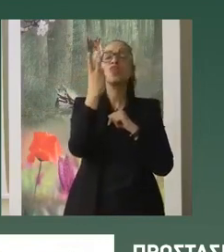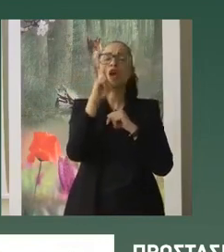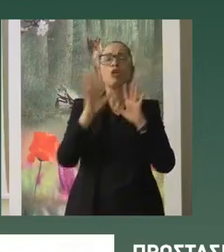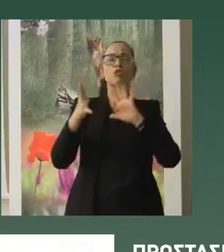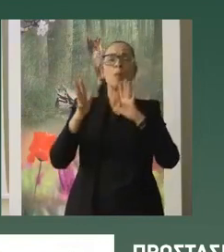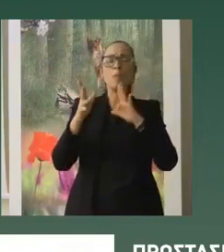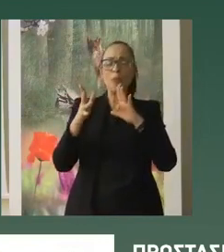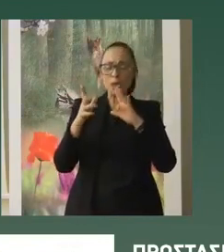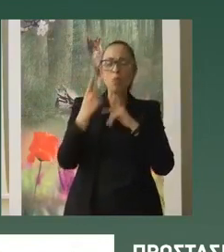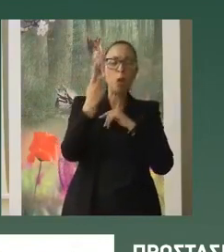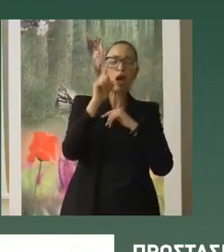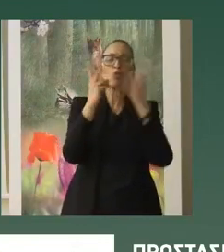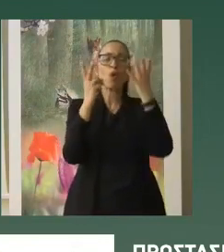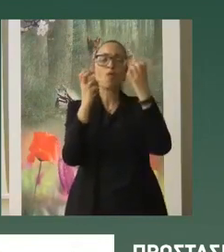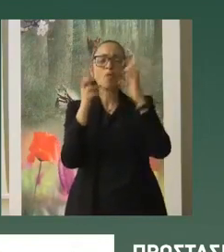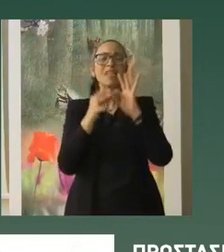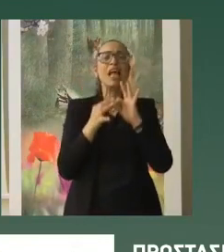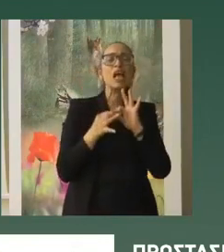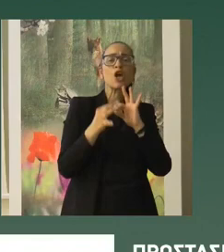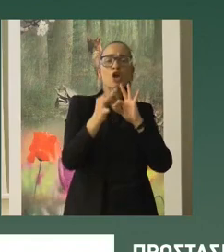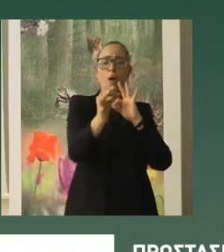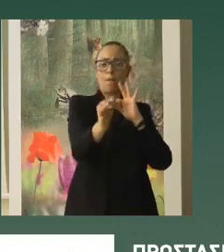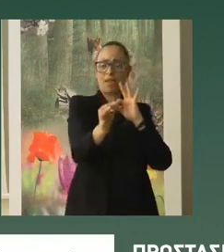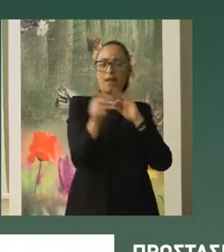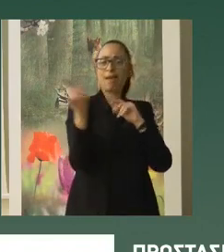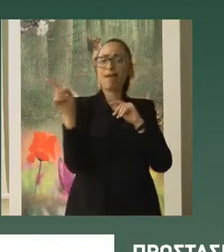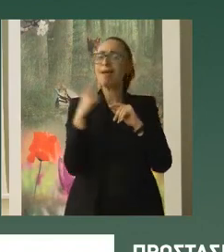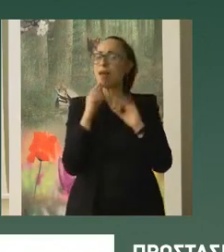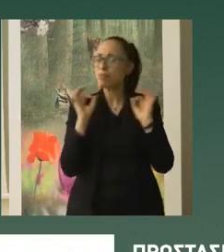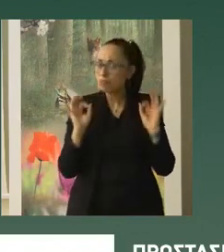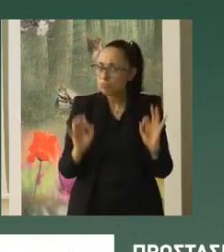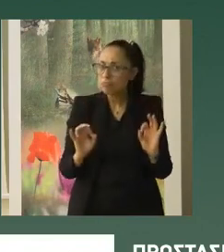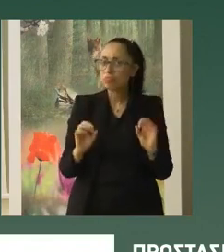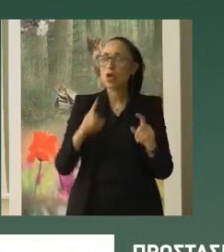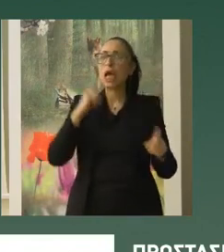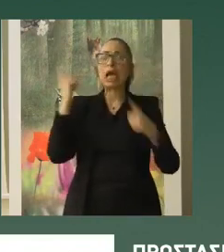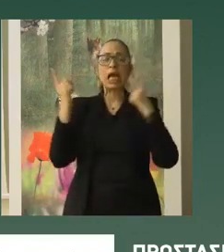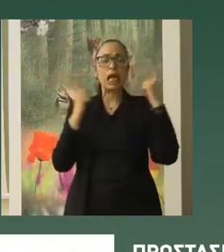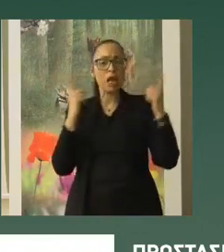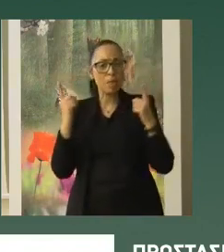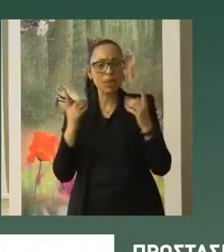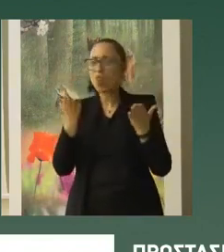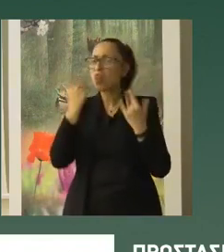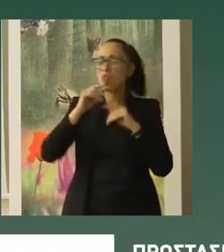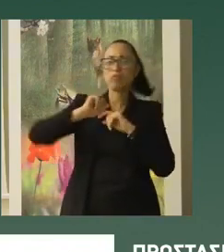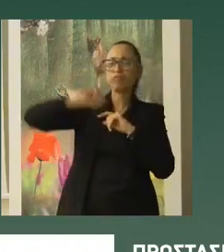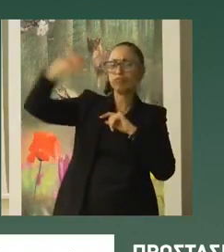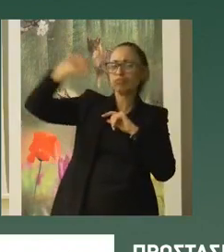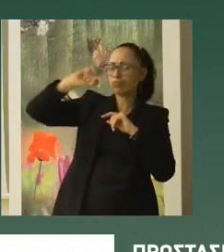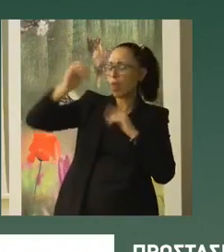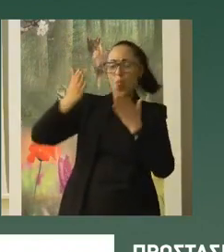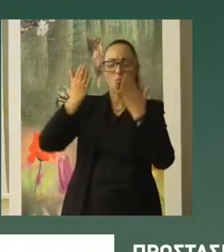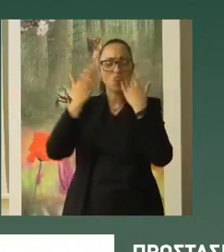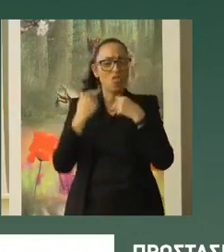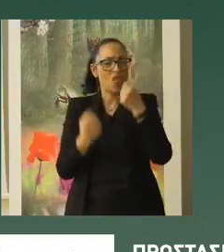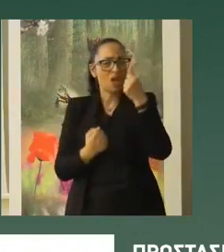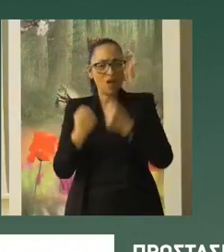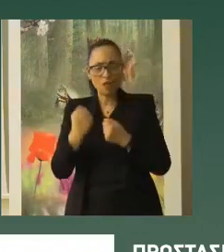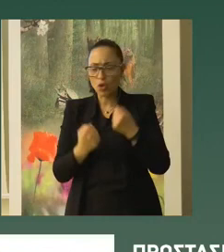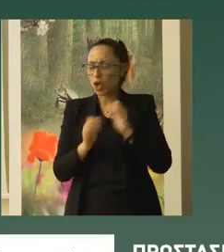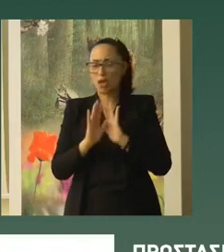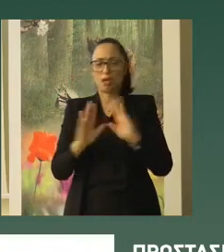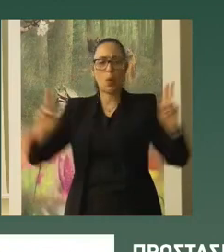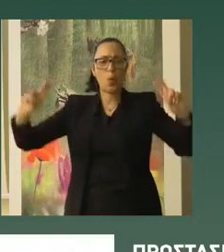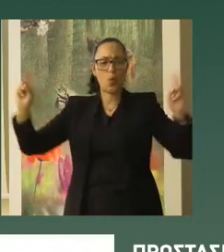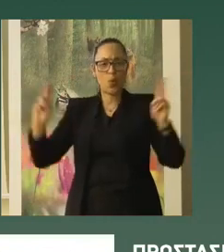200 χιλιόμετρων, 170, η οποία υπόσχεται ότι θα είναι κλιματικά ουδέτερη, δεν θα παράγει διοξείδιο του άνθρακα, γιατί δεν θα έχει αυτοκίνητα, θα έχει ένα μονορέιλ